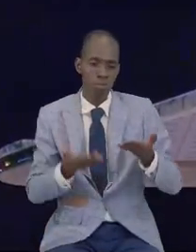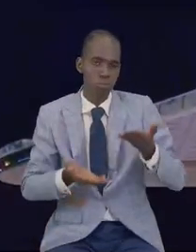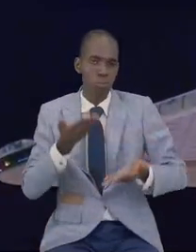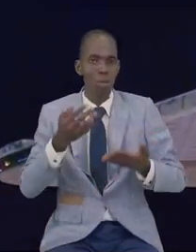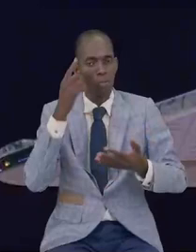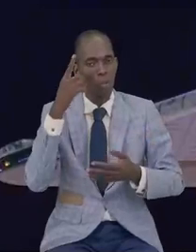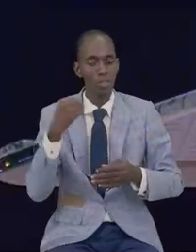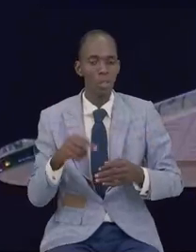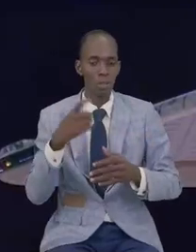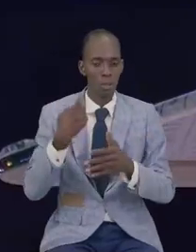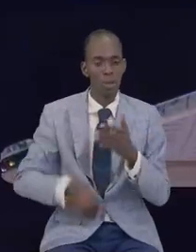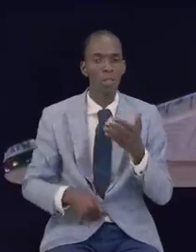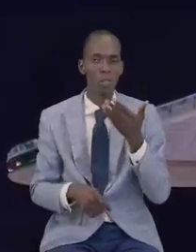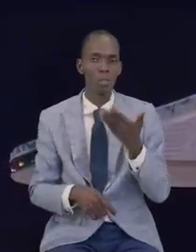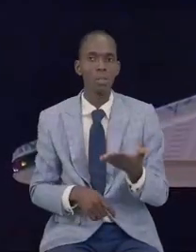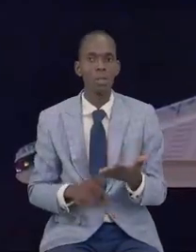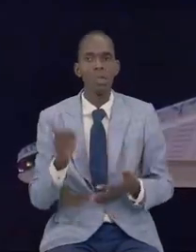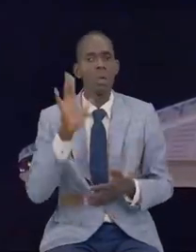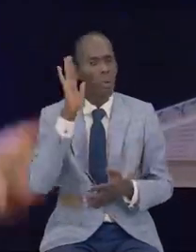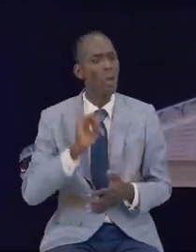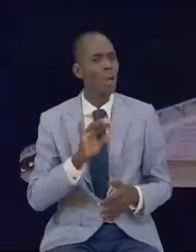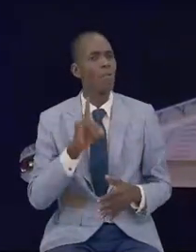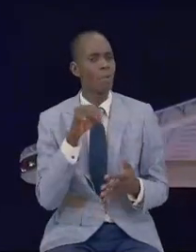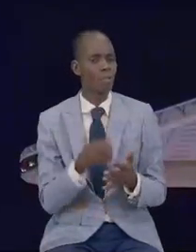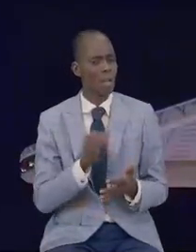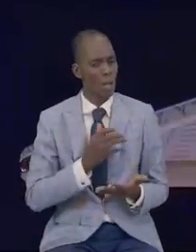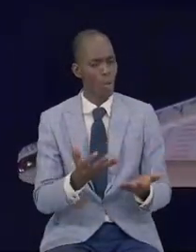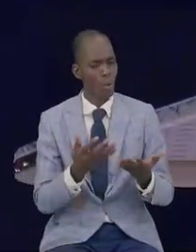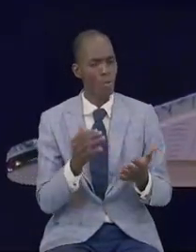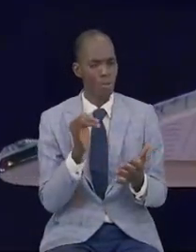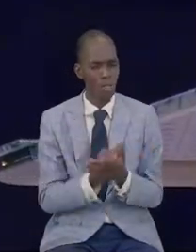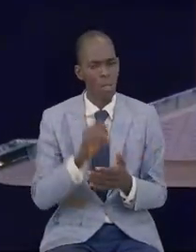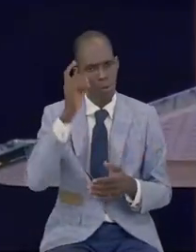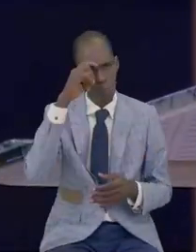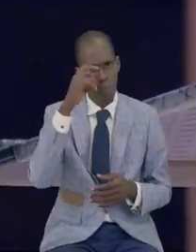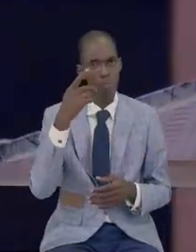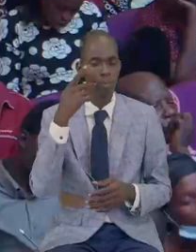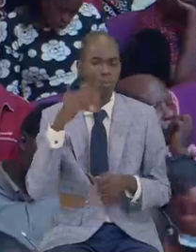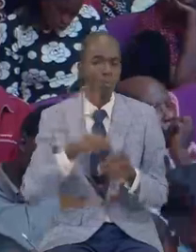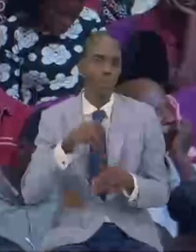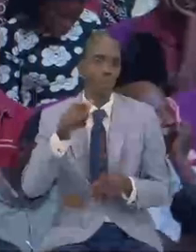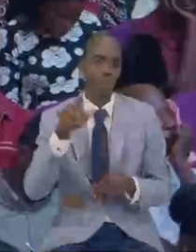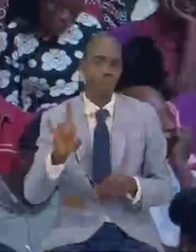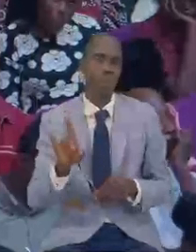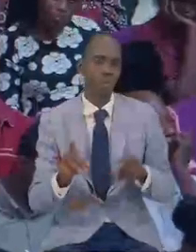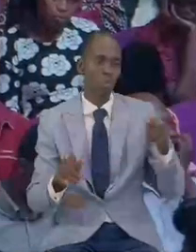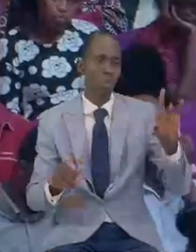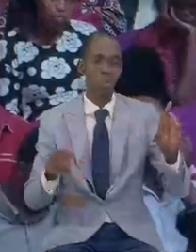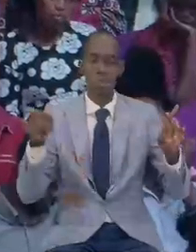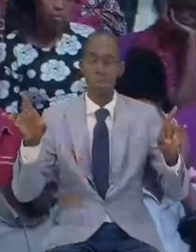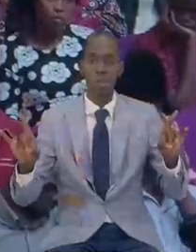poids de l'argent. Où est-ce que je vais la trouver? Je veux cette sagesse. Voilà le verset 28.